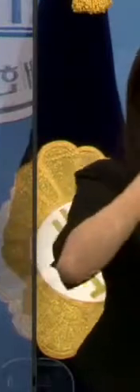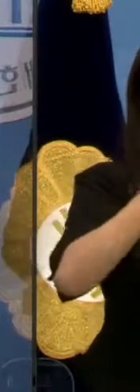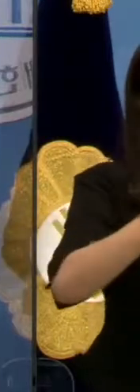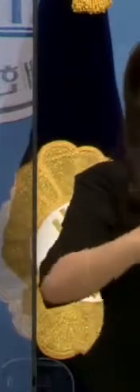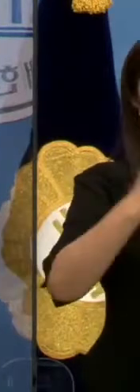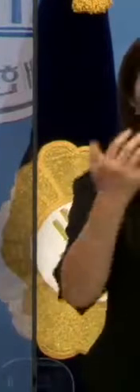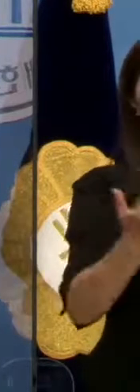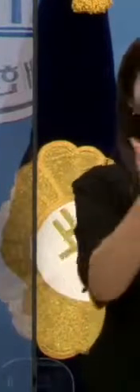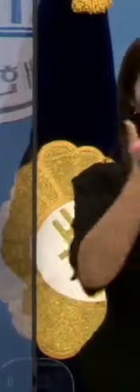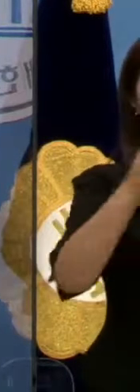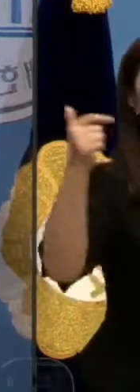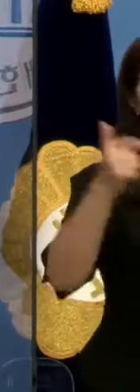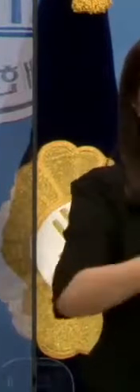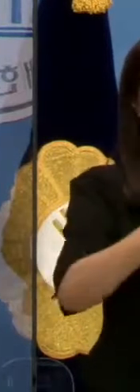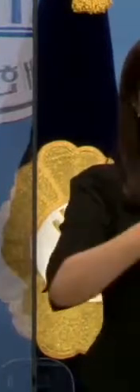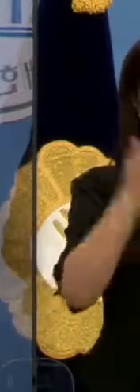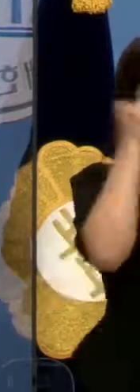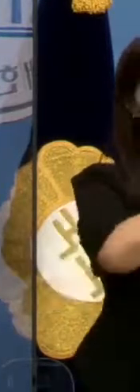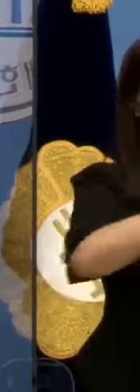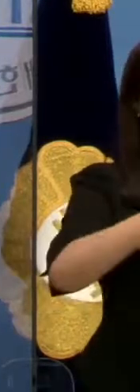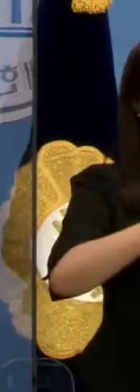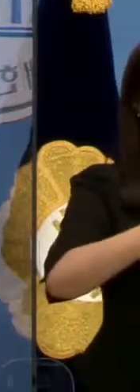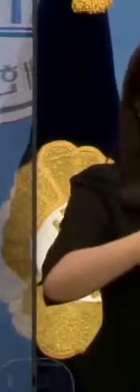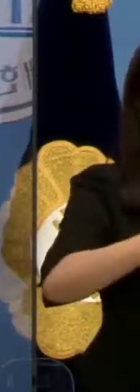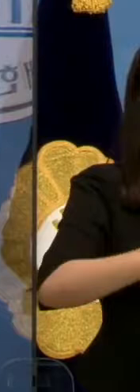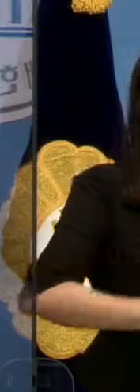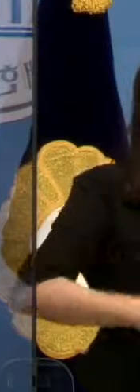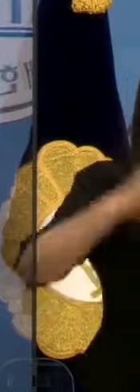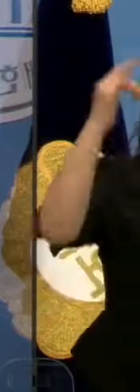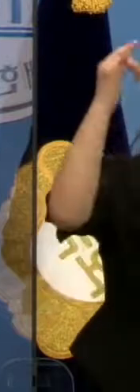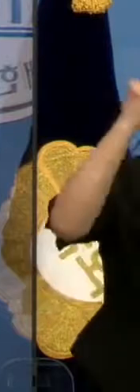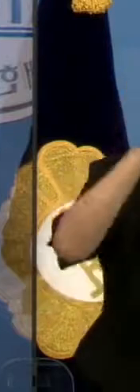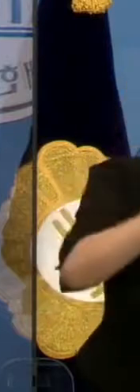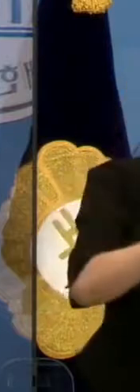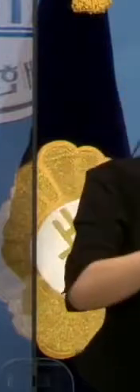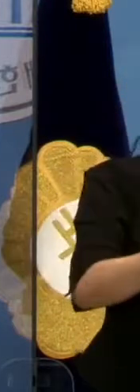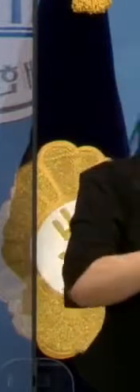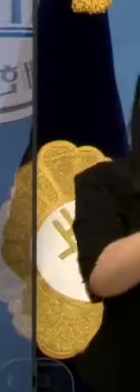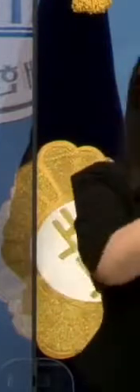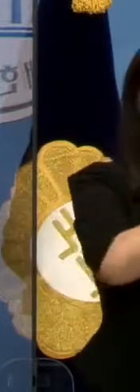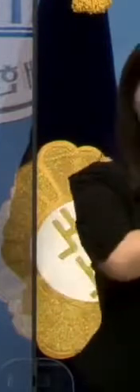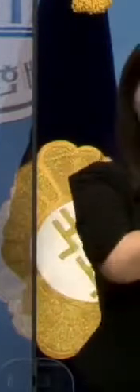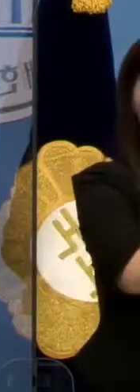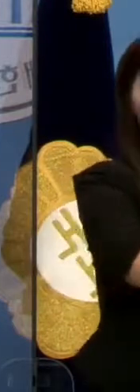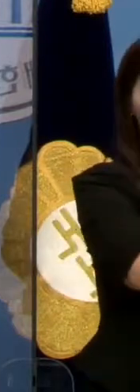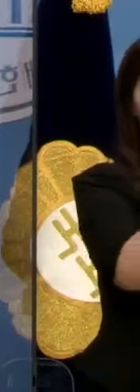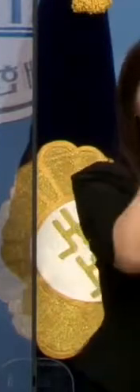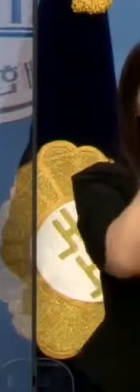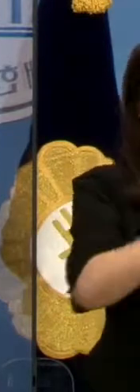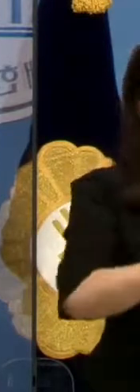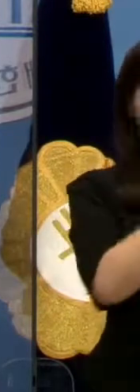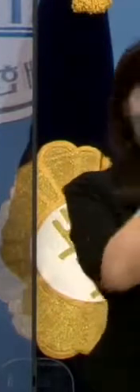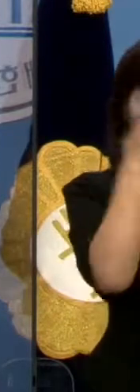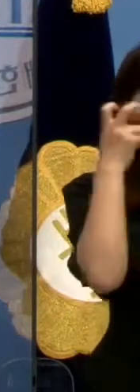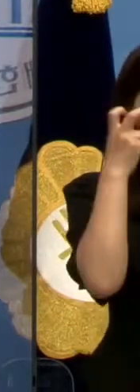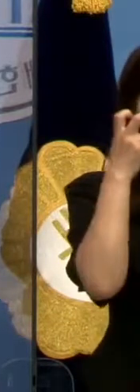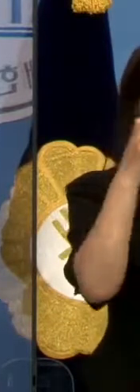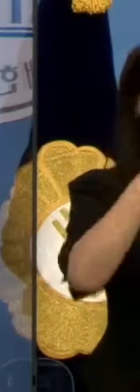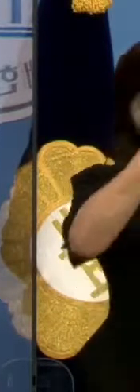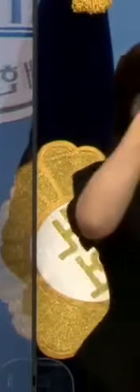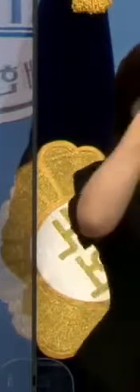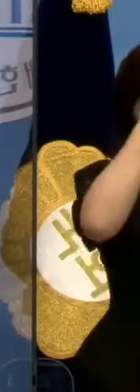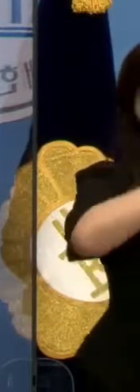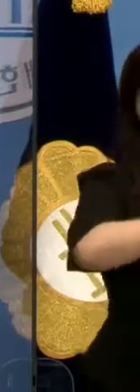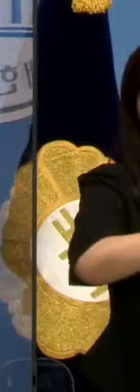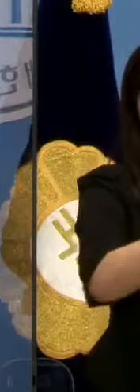배출량을 최소화하겠습니다. 대기전력 차단 콘센트, 스마트 난방 시스템 등의 에너지 절약 방안도 기준에